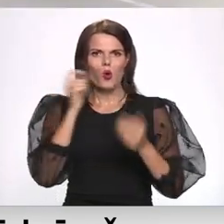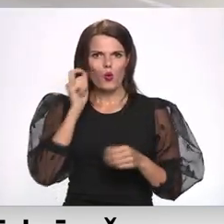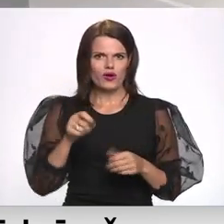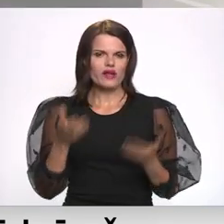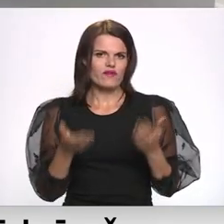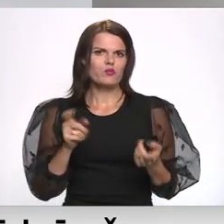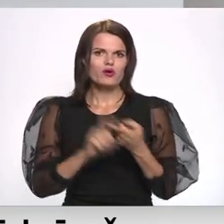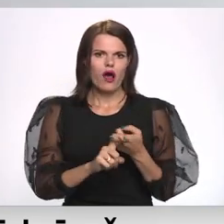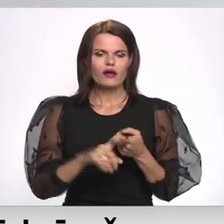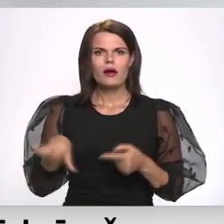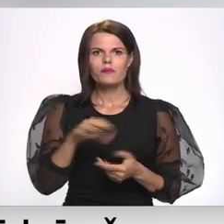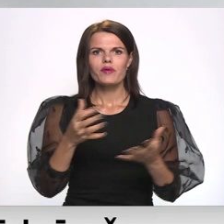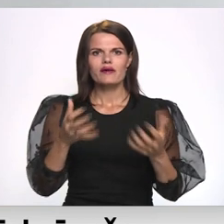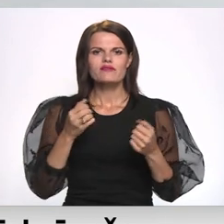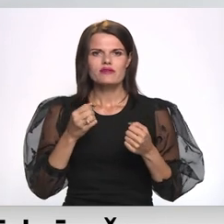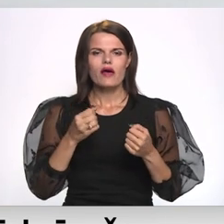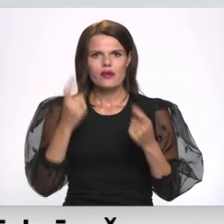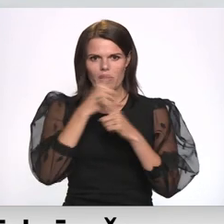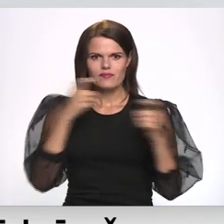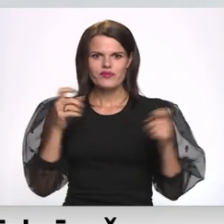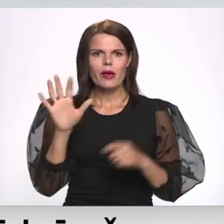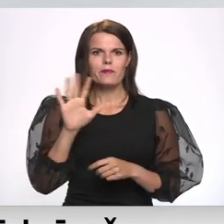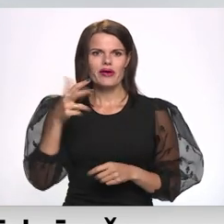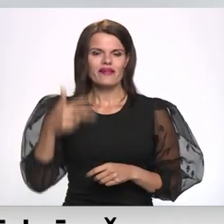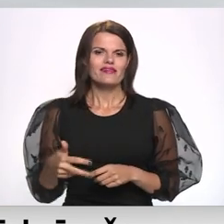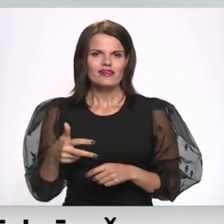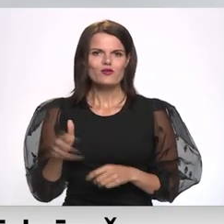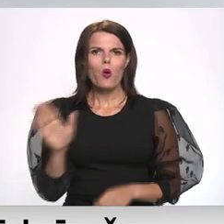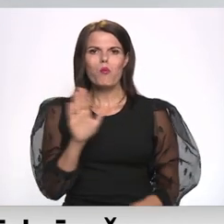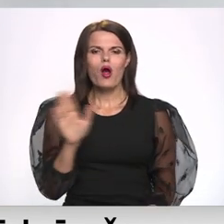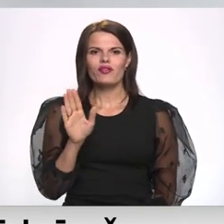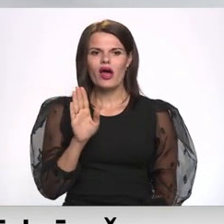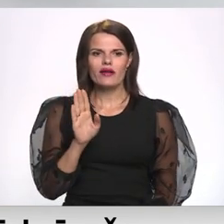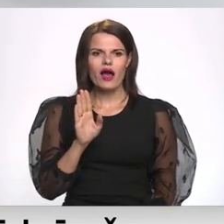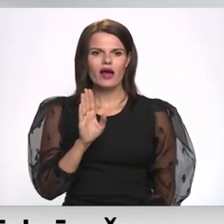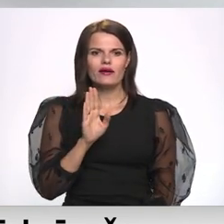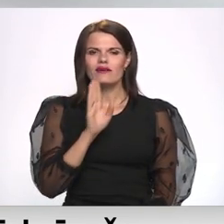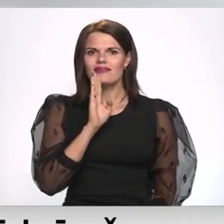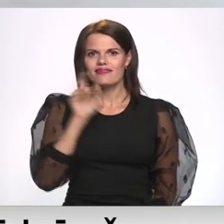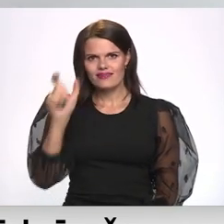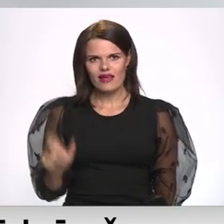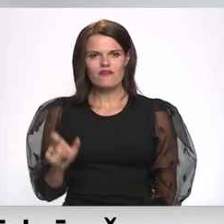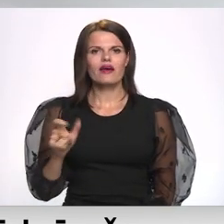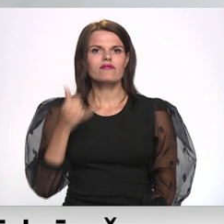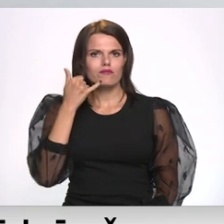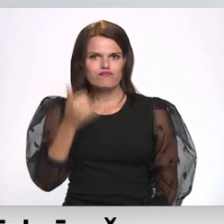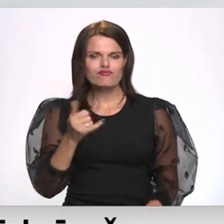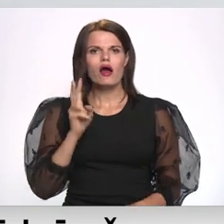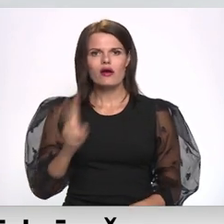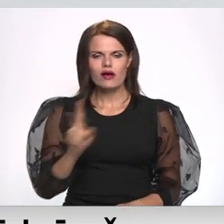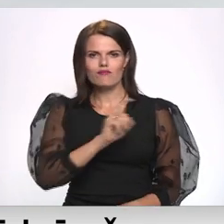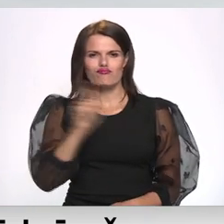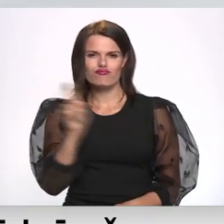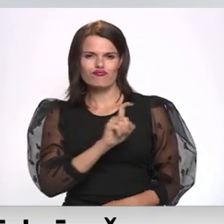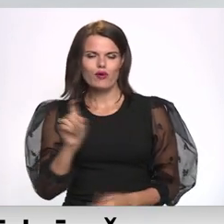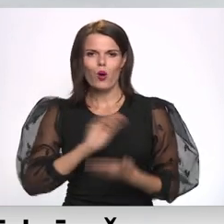Mēs saņēmām ziņas kaut kur ar 5:30 no bolderājas iedzīvotājas, kad ir apzīmēts uzraksts bolderāja, kas